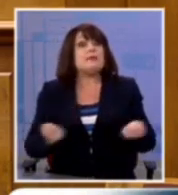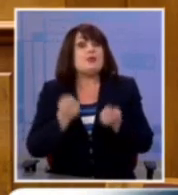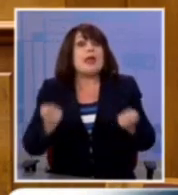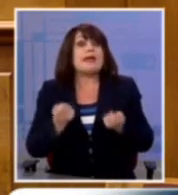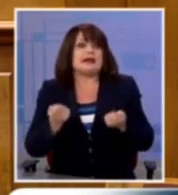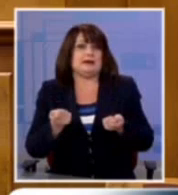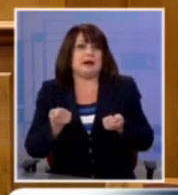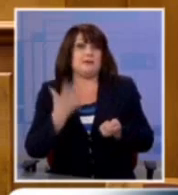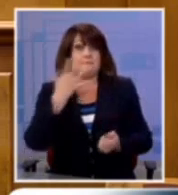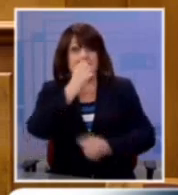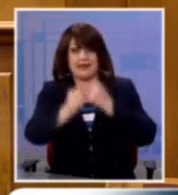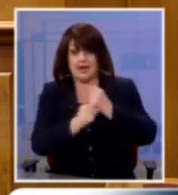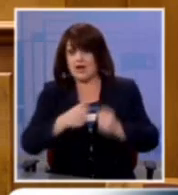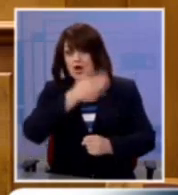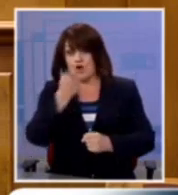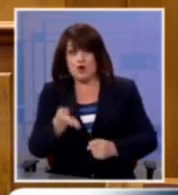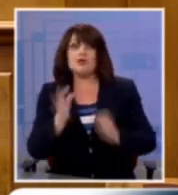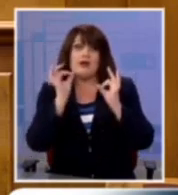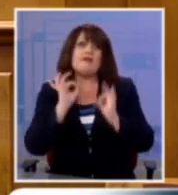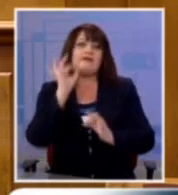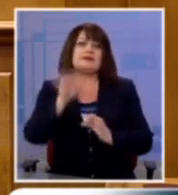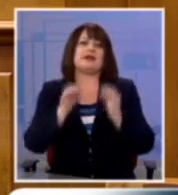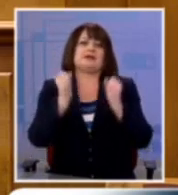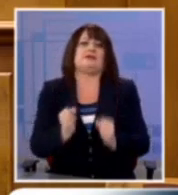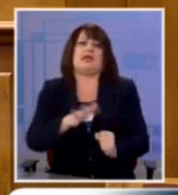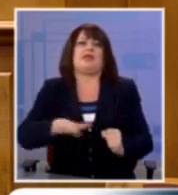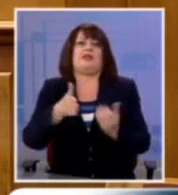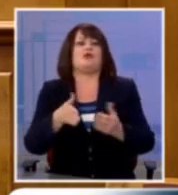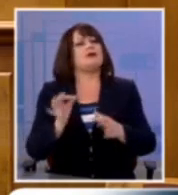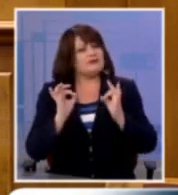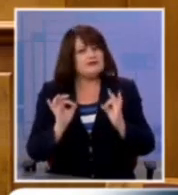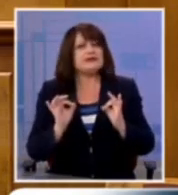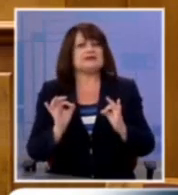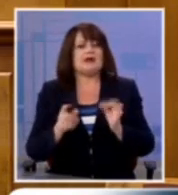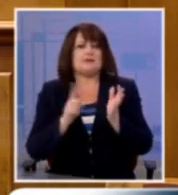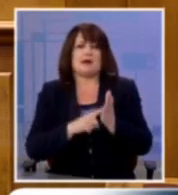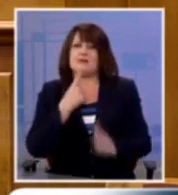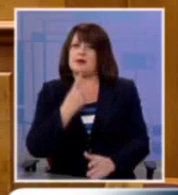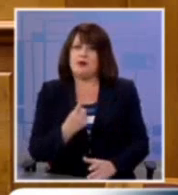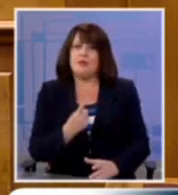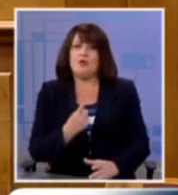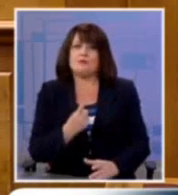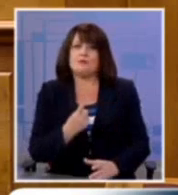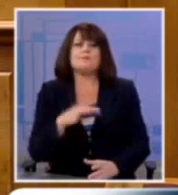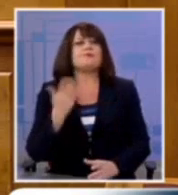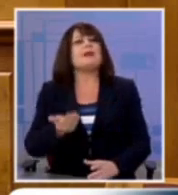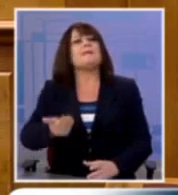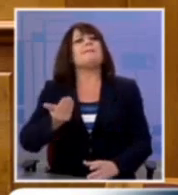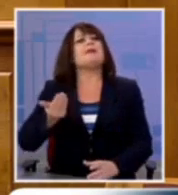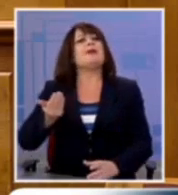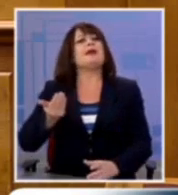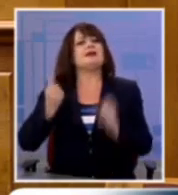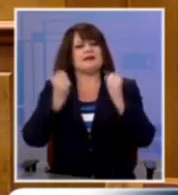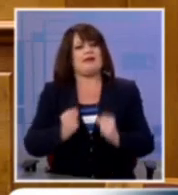ακολουθήθηκε επί 5 χρόνια και μας έφερε σε αυτή την κατάσταση. Και βεβαίως πρέπει να τονίσω ότι και η πριν